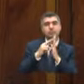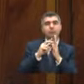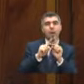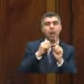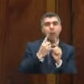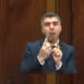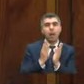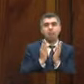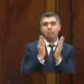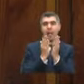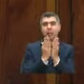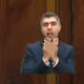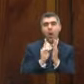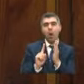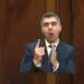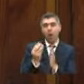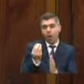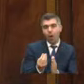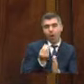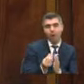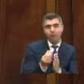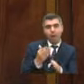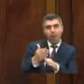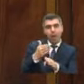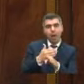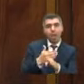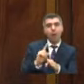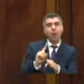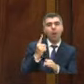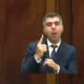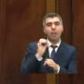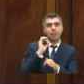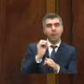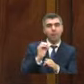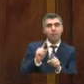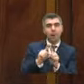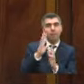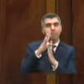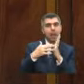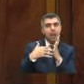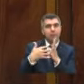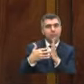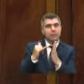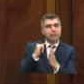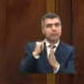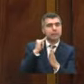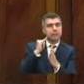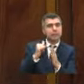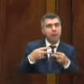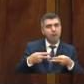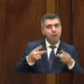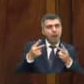الأولي وتعزيز الدعم الاجتماعي للتمدرس. هنا أيضا عندنا برامج قدمت أمامكم مرارا